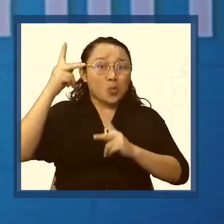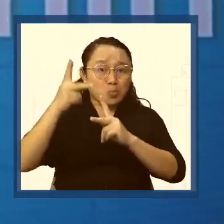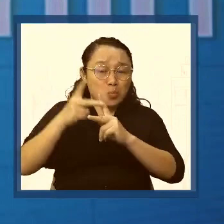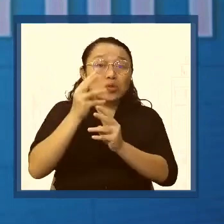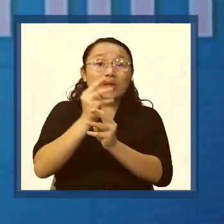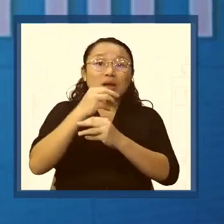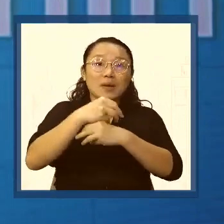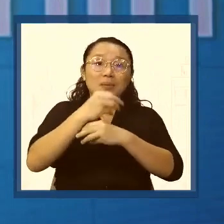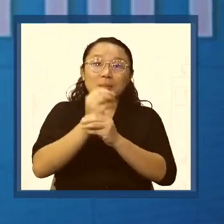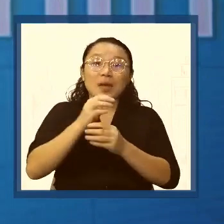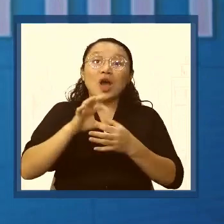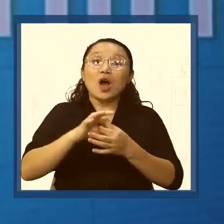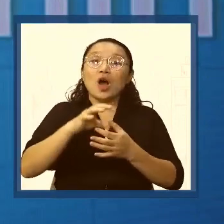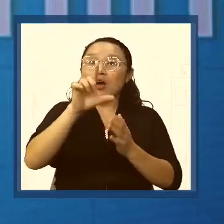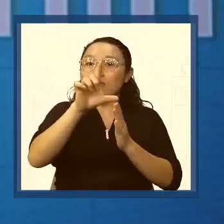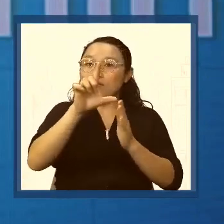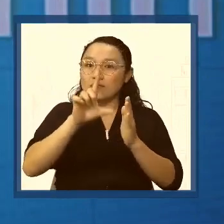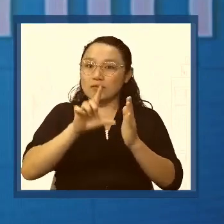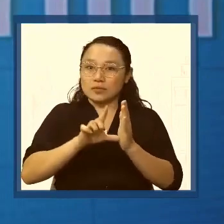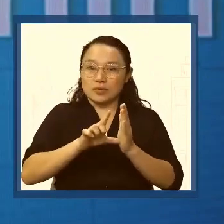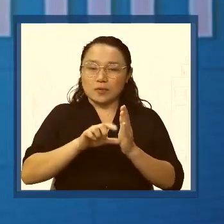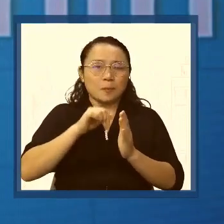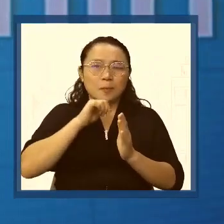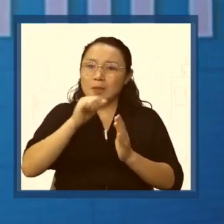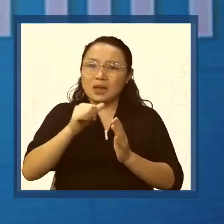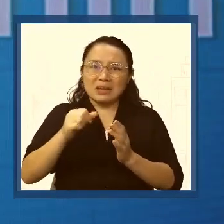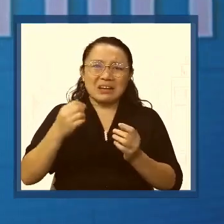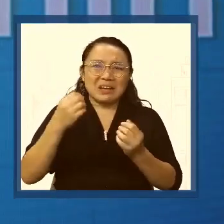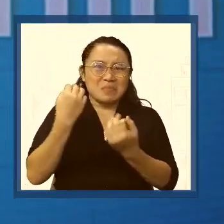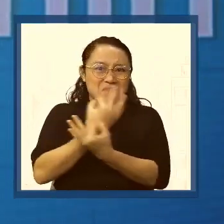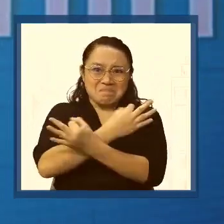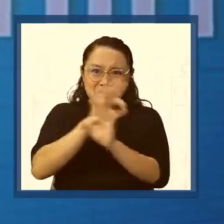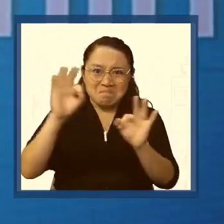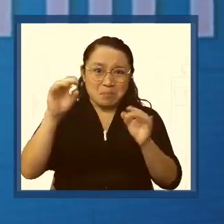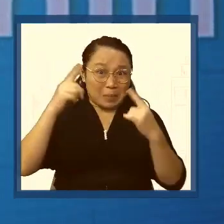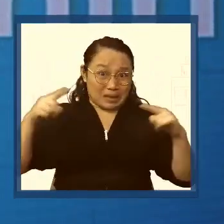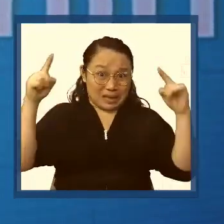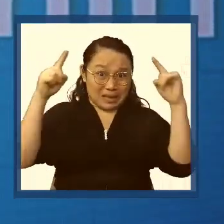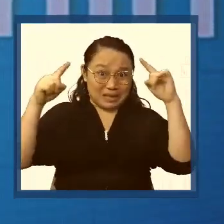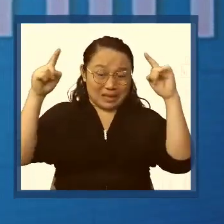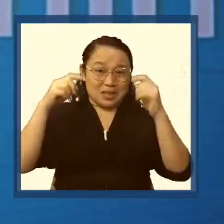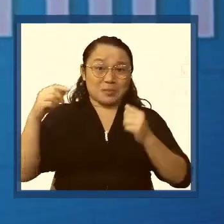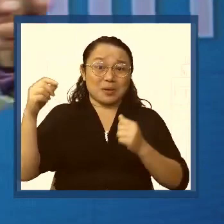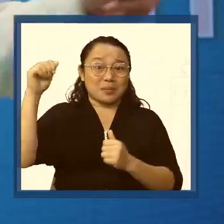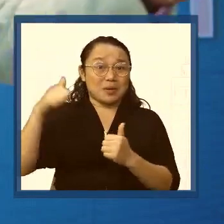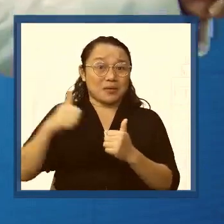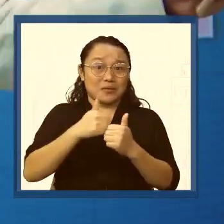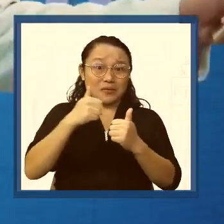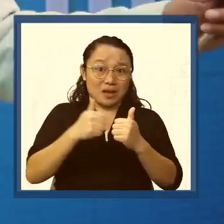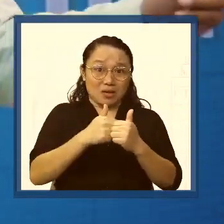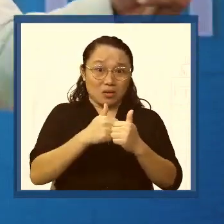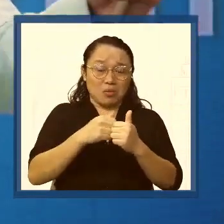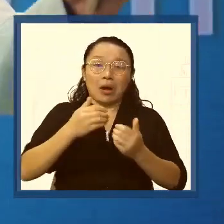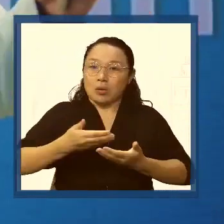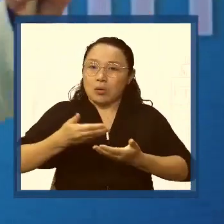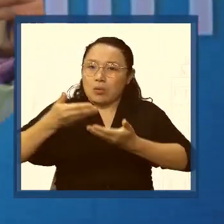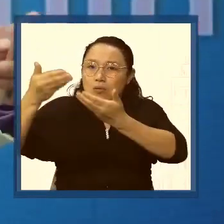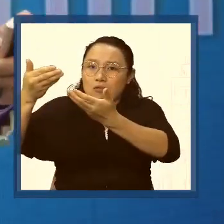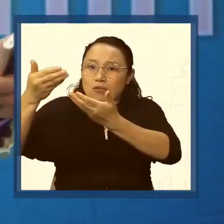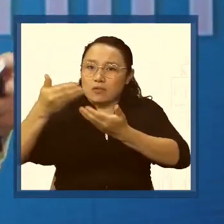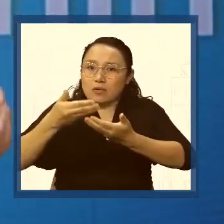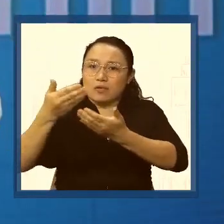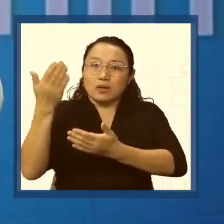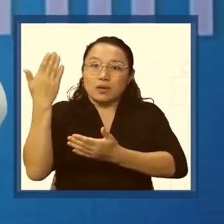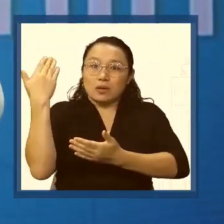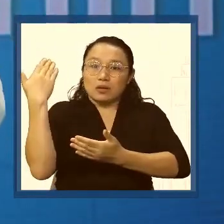Ngano man, dili ka magmalampuson sa pagtuman niini kung wala si Kristo. O nga to sab sa mga paghalad-halad sa unang mga